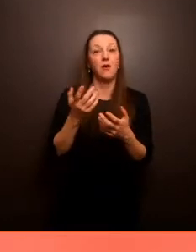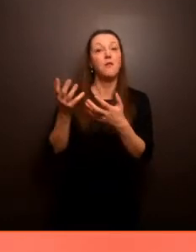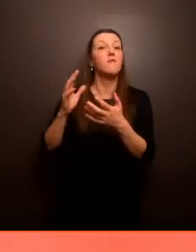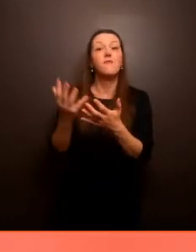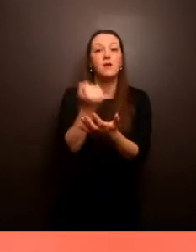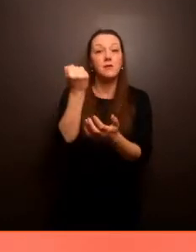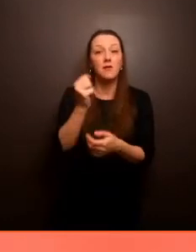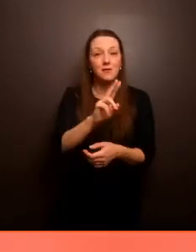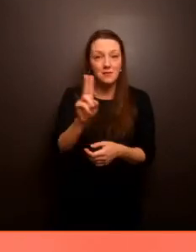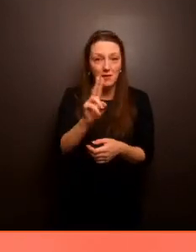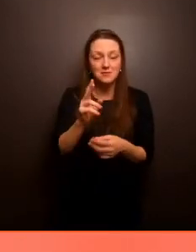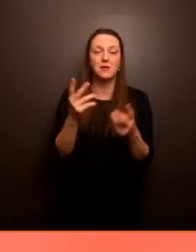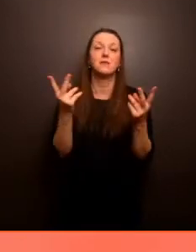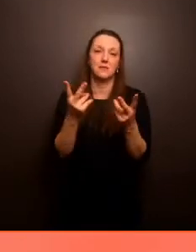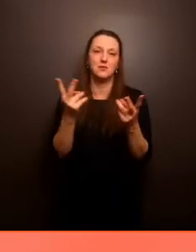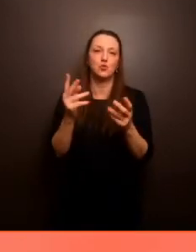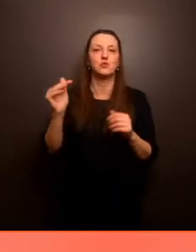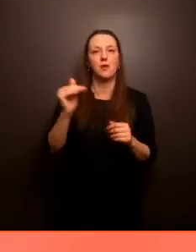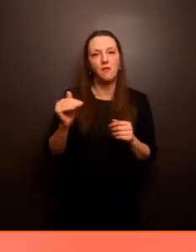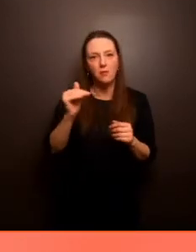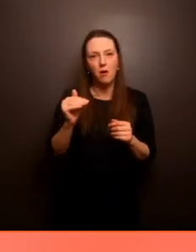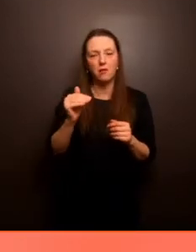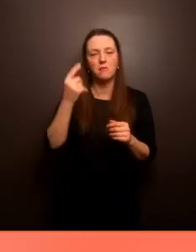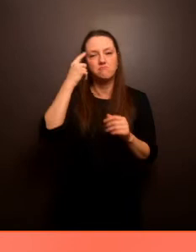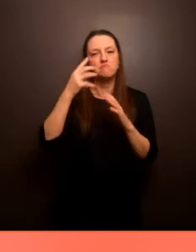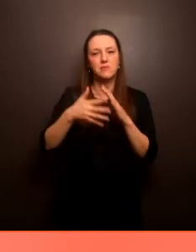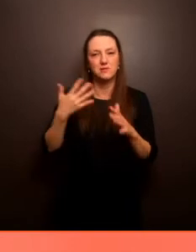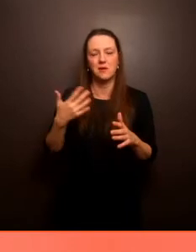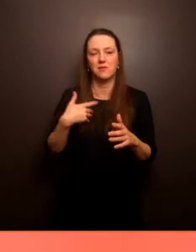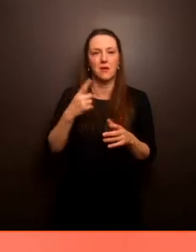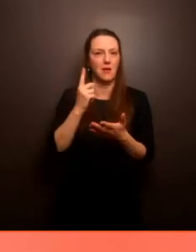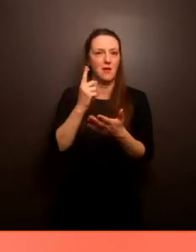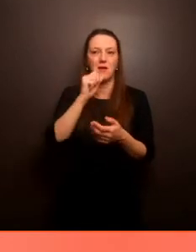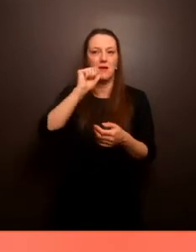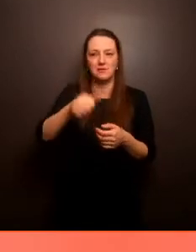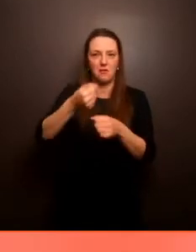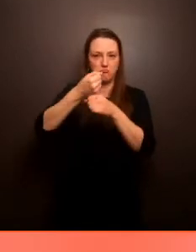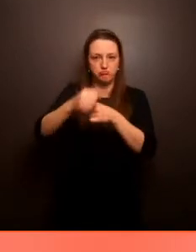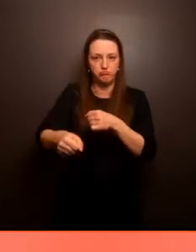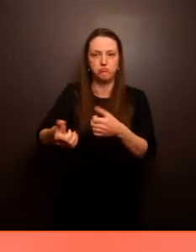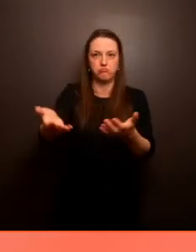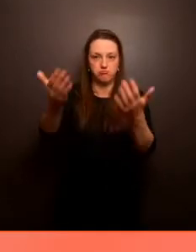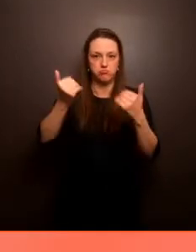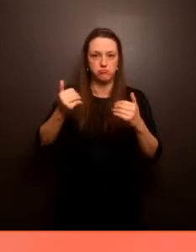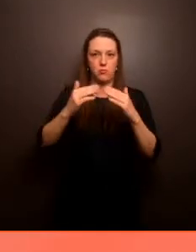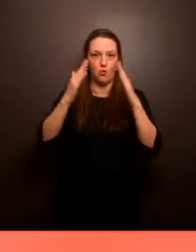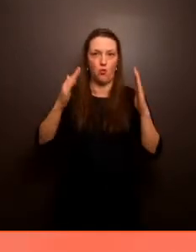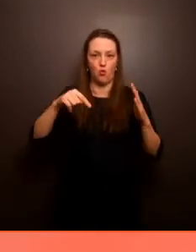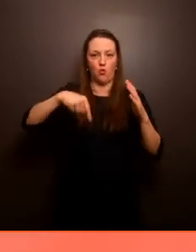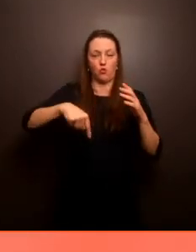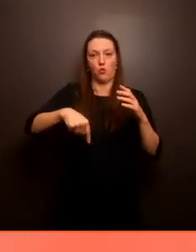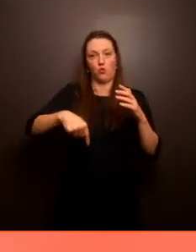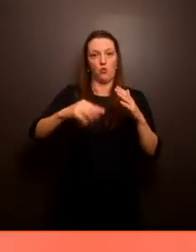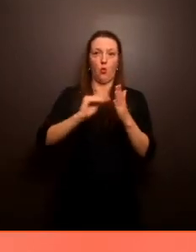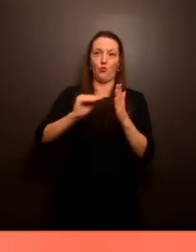kes mõistavad, et neil ei ole võimalik inimesi enam täielikult nii-öelda kontoritesse tagasi